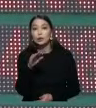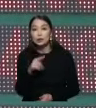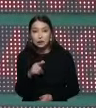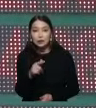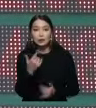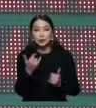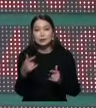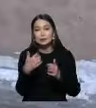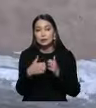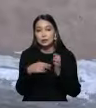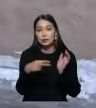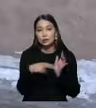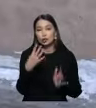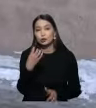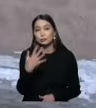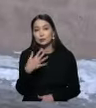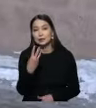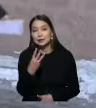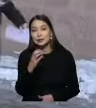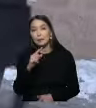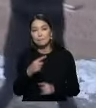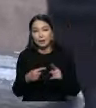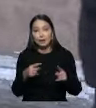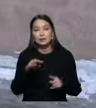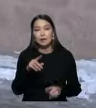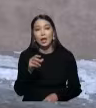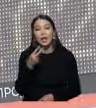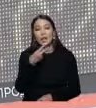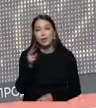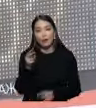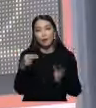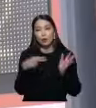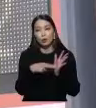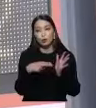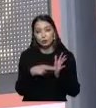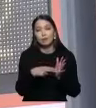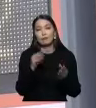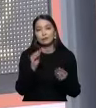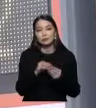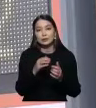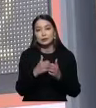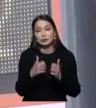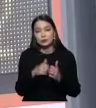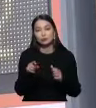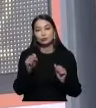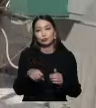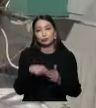средняя стоимость 453,5. Европейская валюта более-менее стабильна. Ее можно приобрести